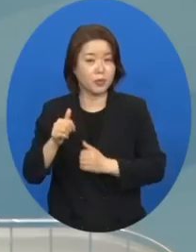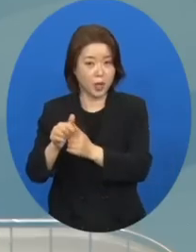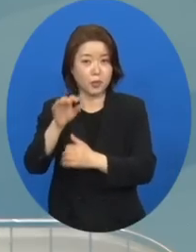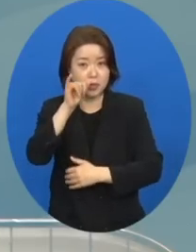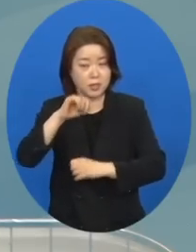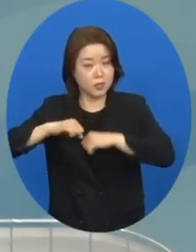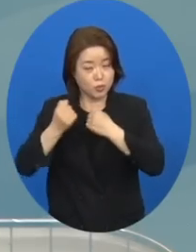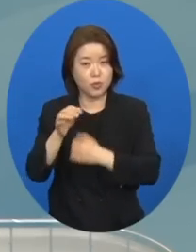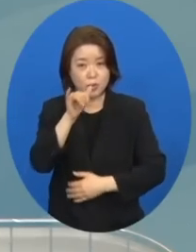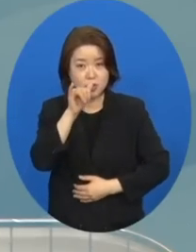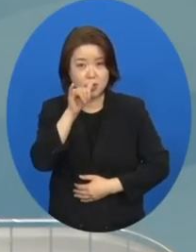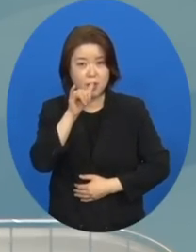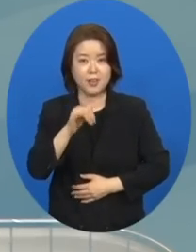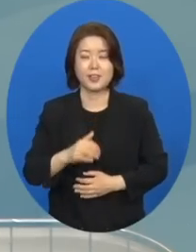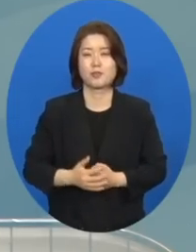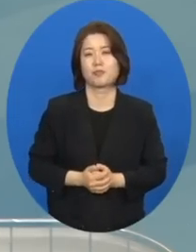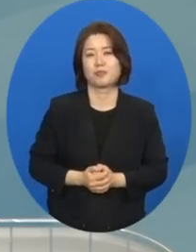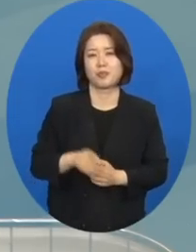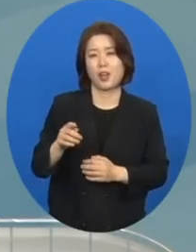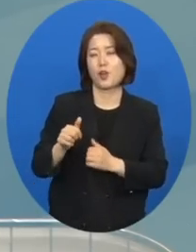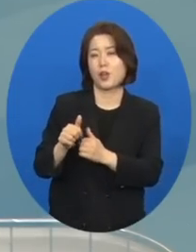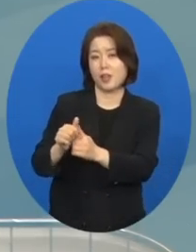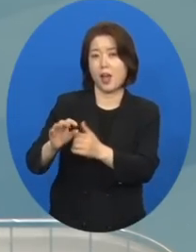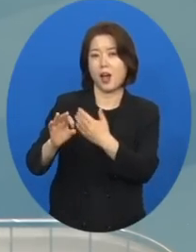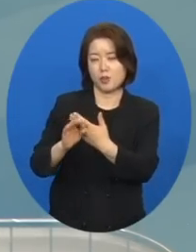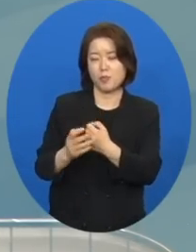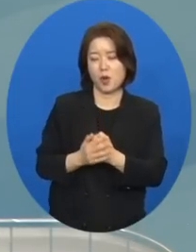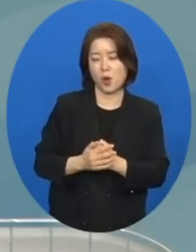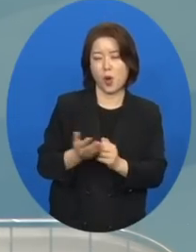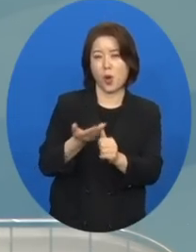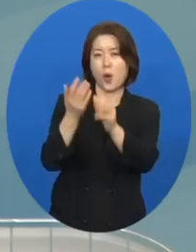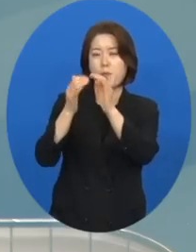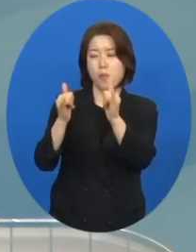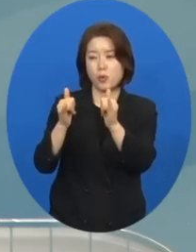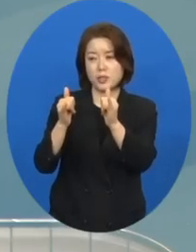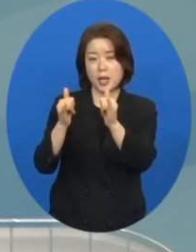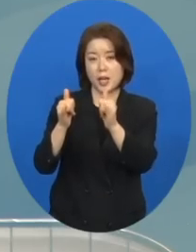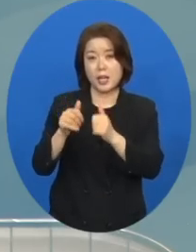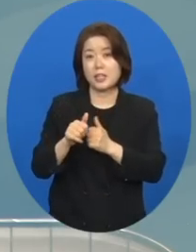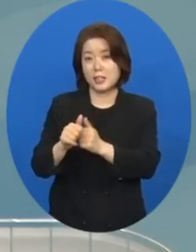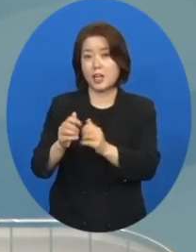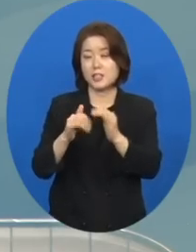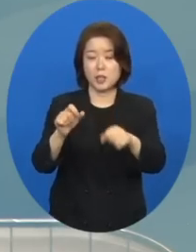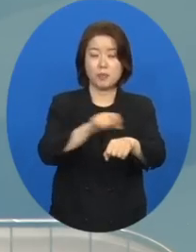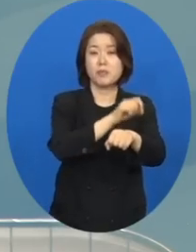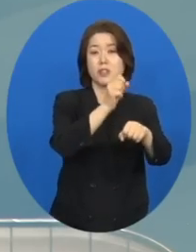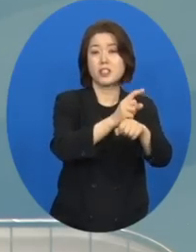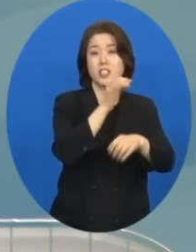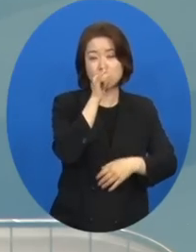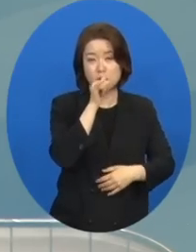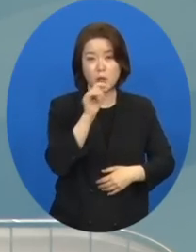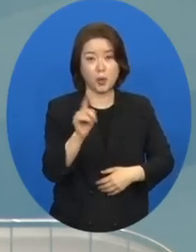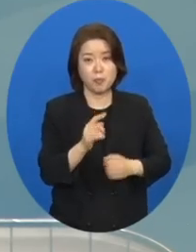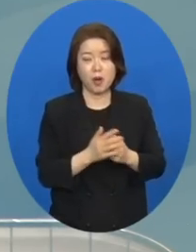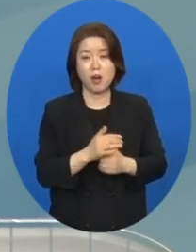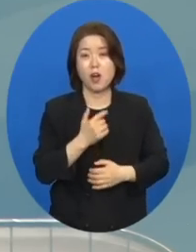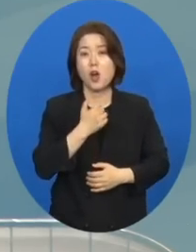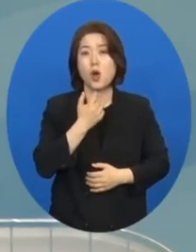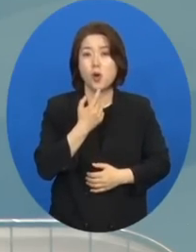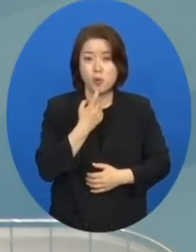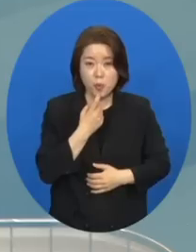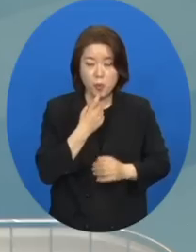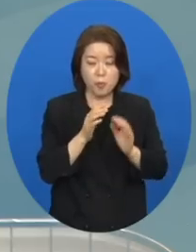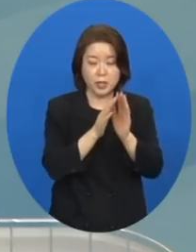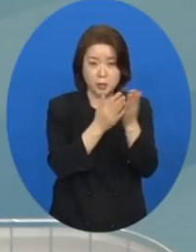하십니까 그렇게 가면 그 목자의 인 땀을 따른 자대 특징이나 와요 로마서 8장 6절에